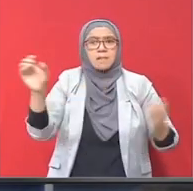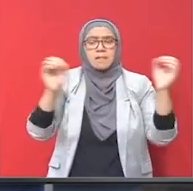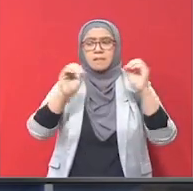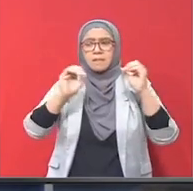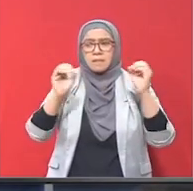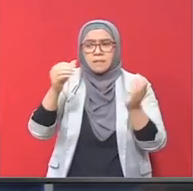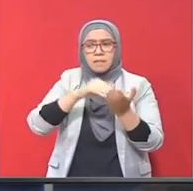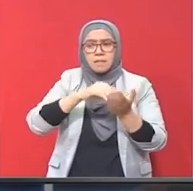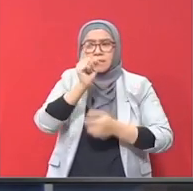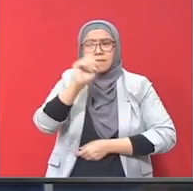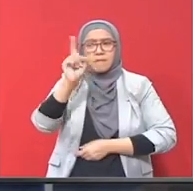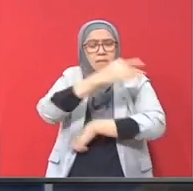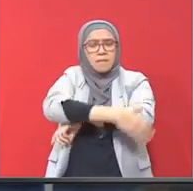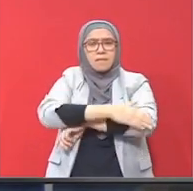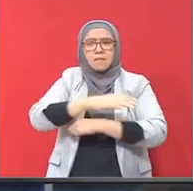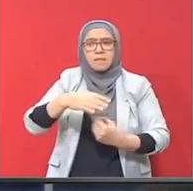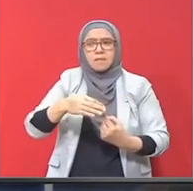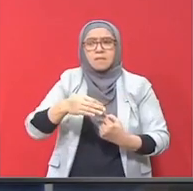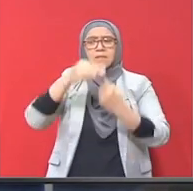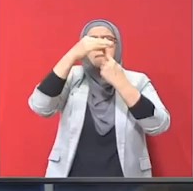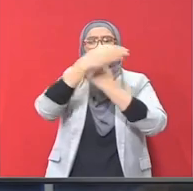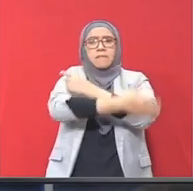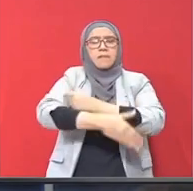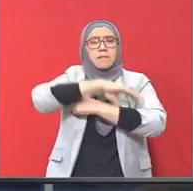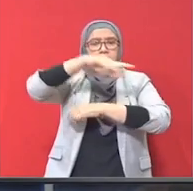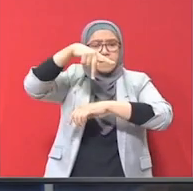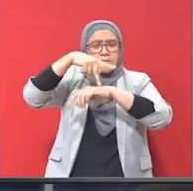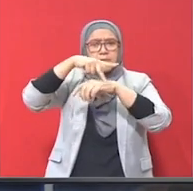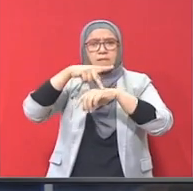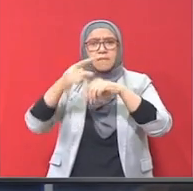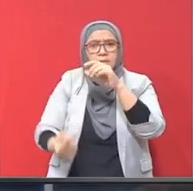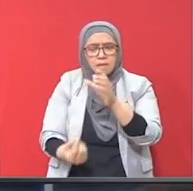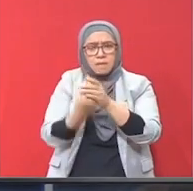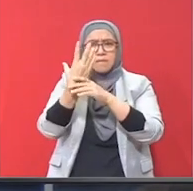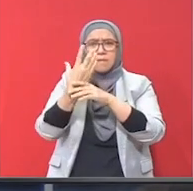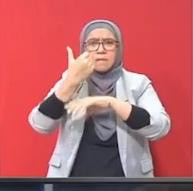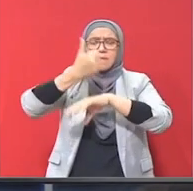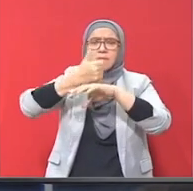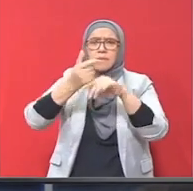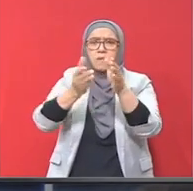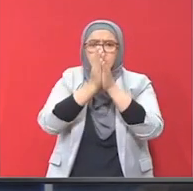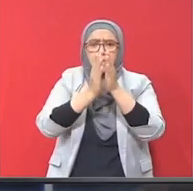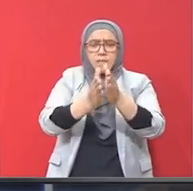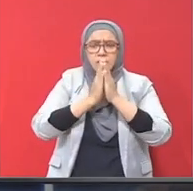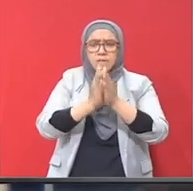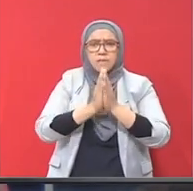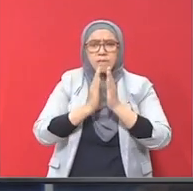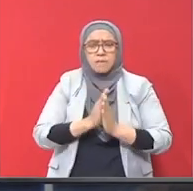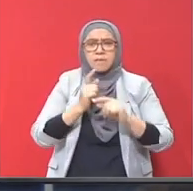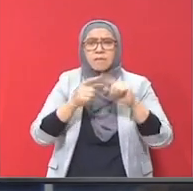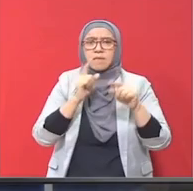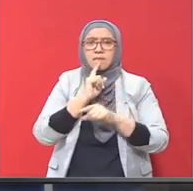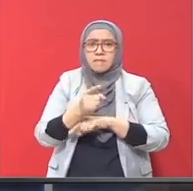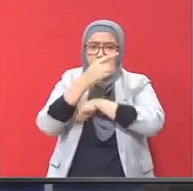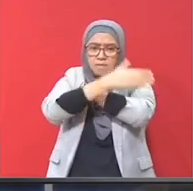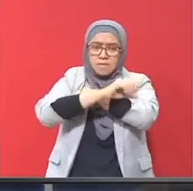daripada mana negara tetangganya negara Filipina yang akan menimbulkan tuntutan kata Smash negeri Saba yang merupakan wilayah dalam